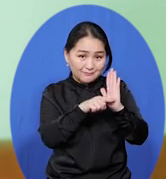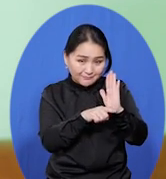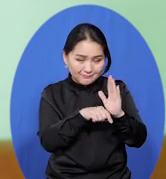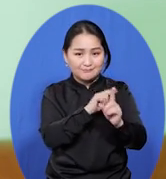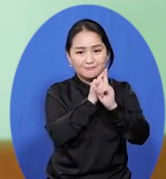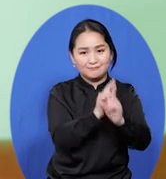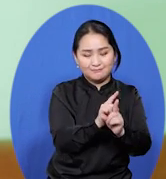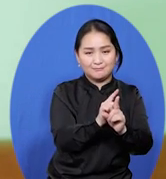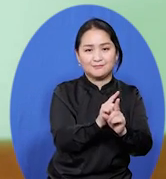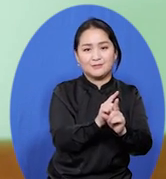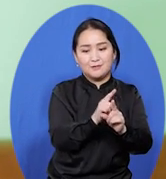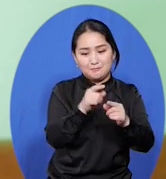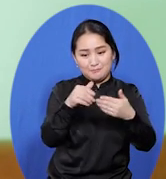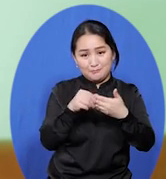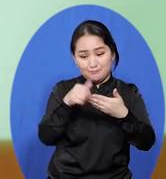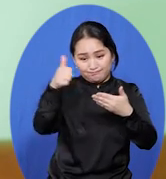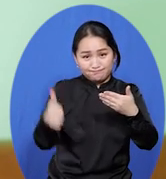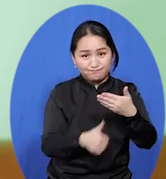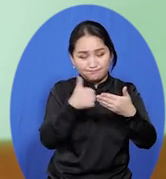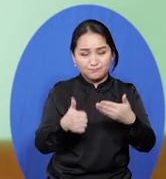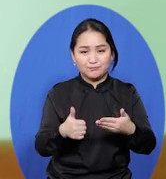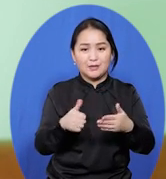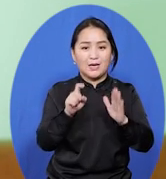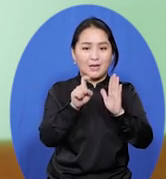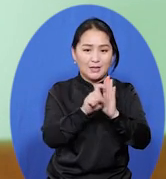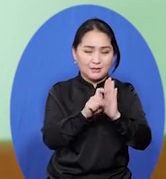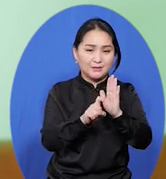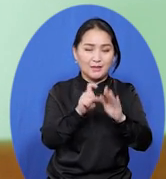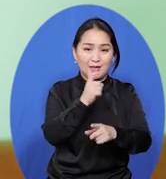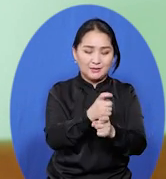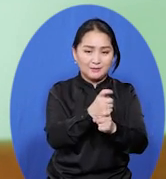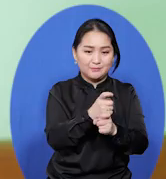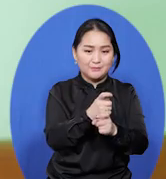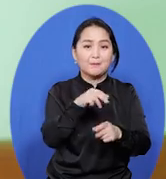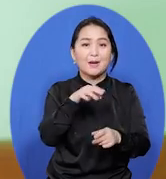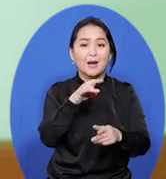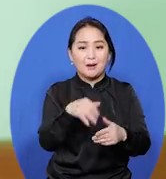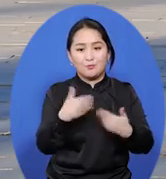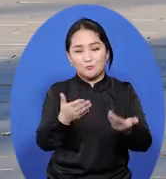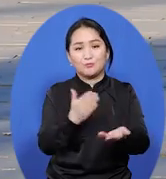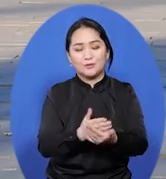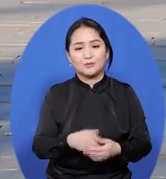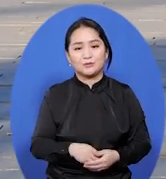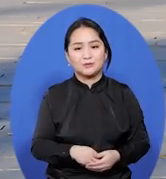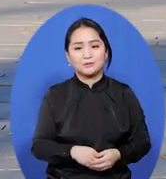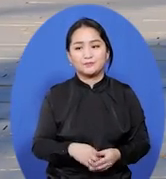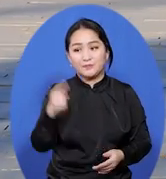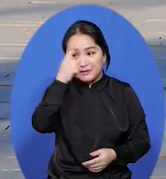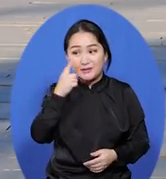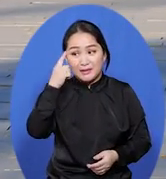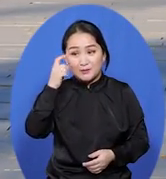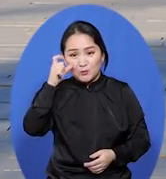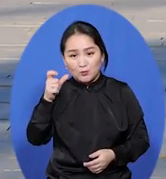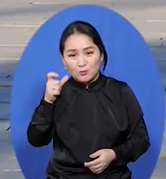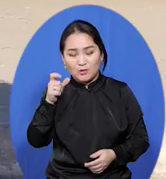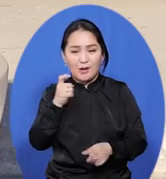хангасан бичиг баримтанд бүрдэн тийм хүндэл бид нэр халамжийнх нь юг програмыг оруулаад л явчих. Тэр нь бодолтой хийгдэнг ингээд явдаг. Түүнээс одоо бачаргын гэдэг юм уу таньдаг